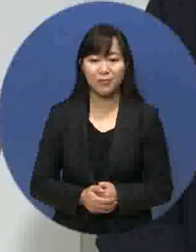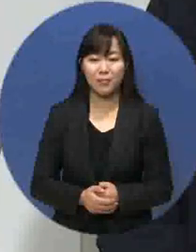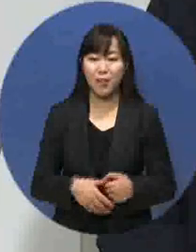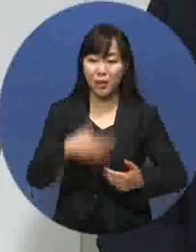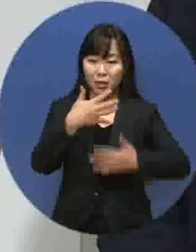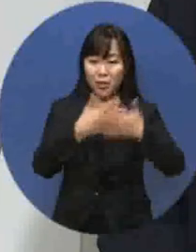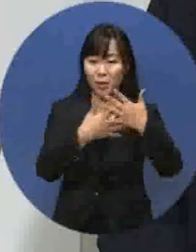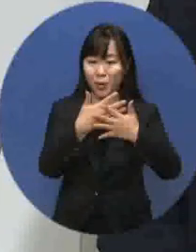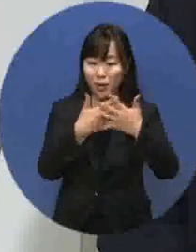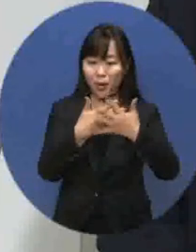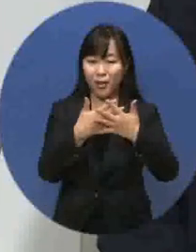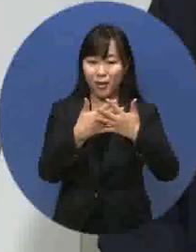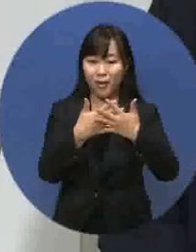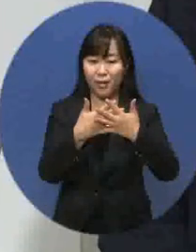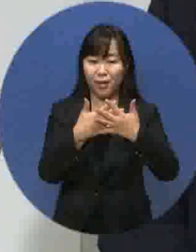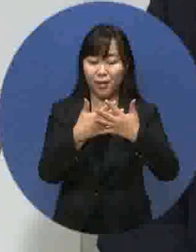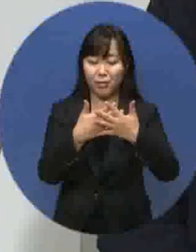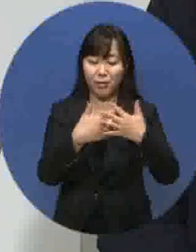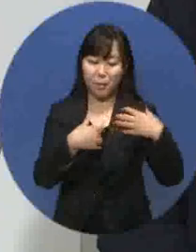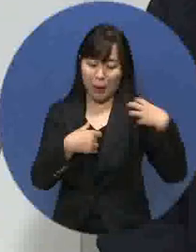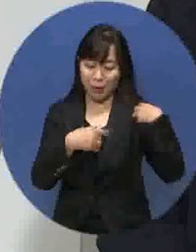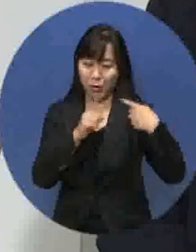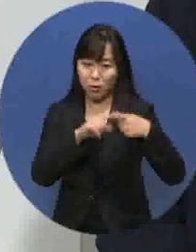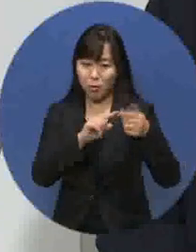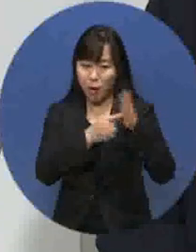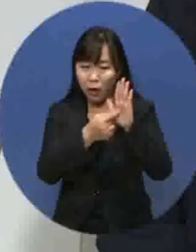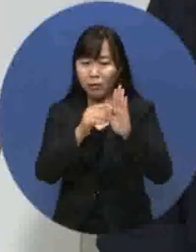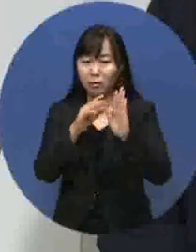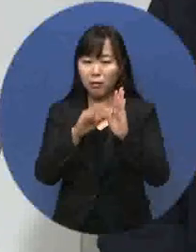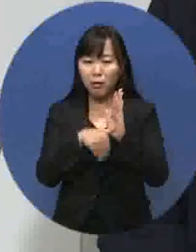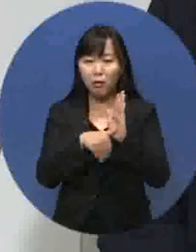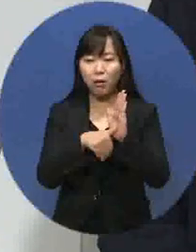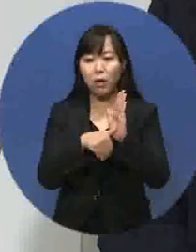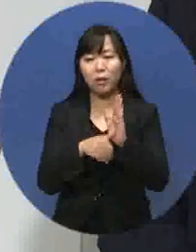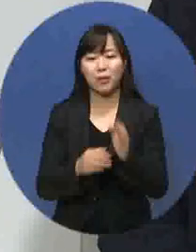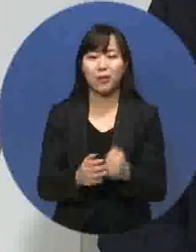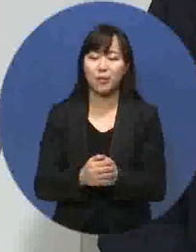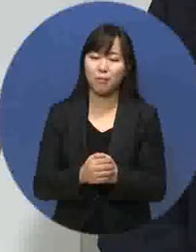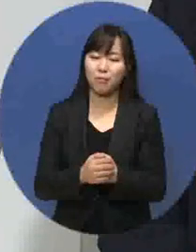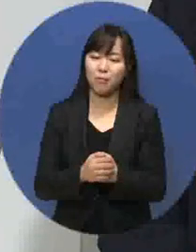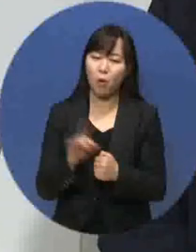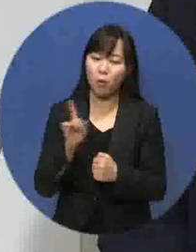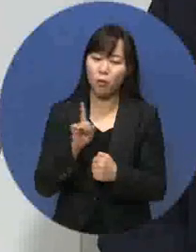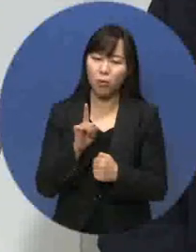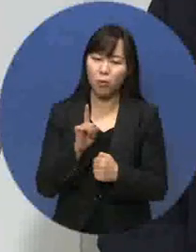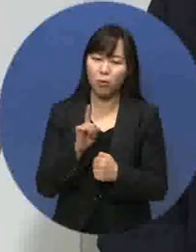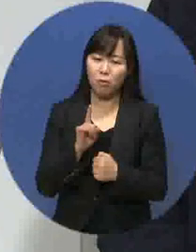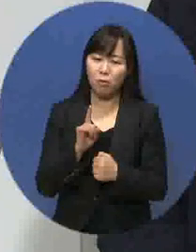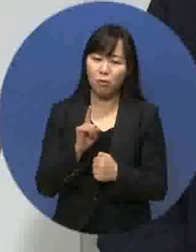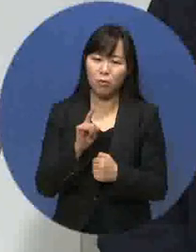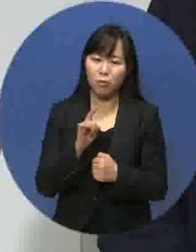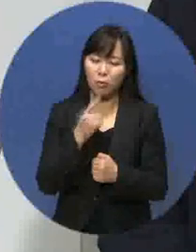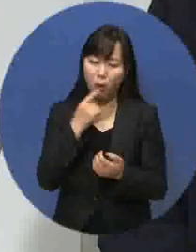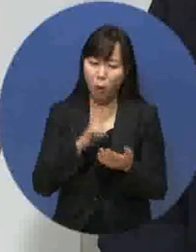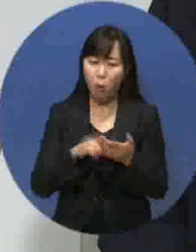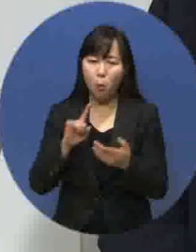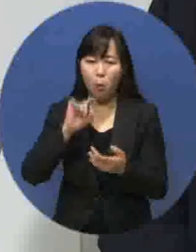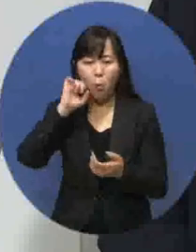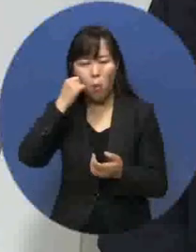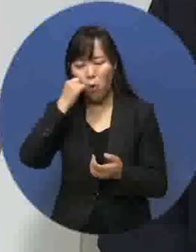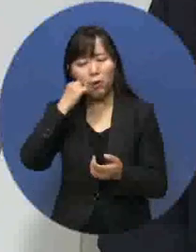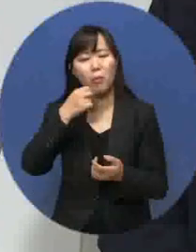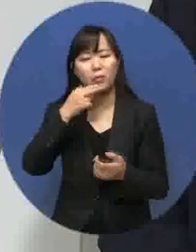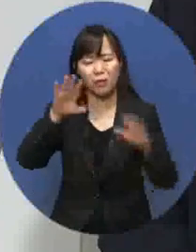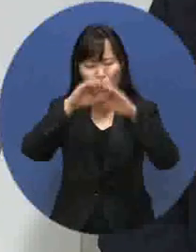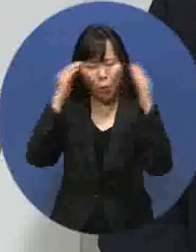영화라는 이제 캐릭터를 표현하는 데 있어서 어떤 건 좀 용이하게 하고 어떤 건 좀 어렵게 하고 그런 거는 없는 것 같아요.